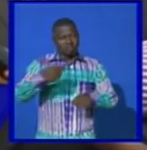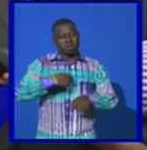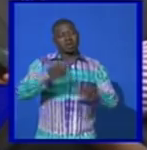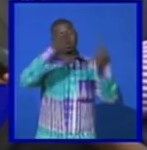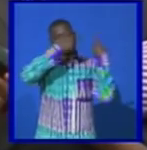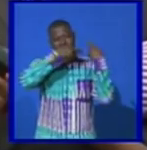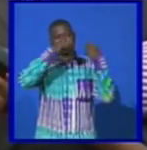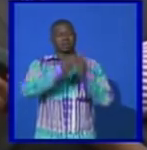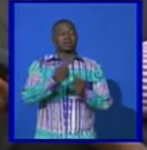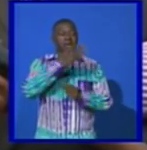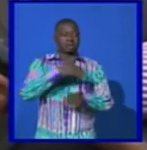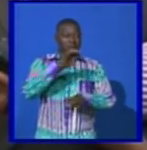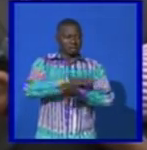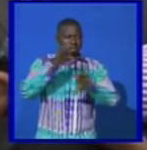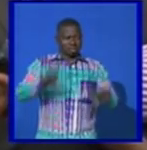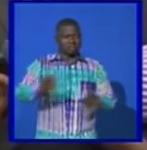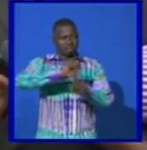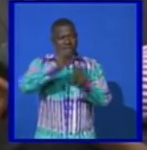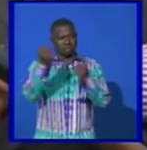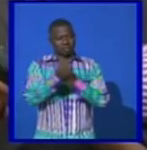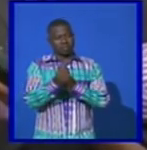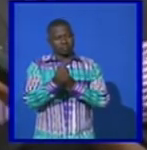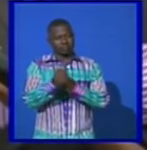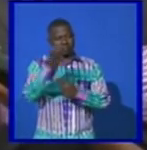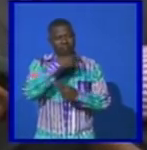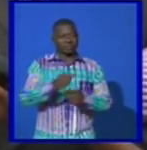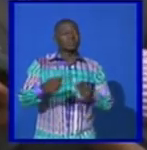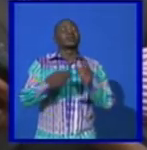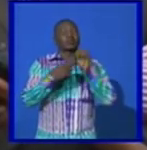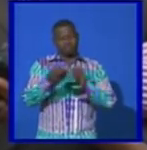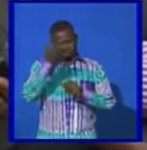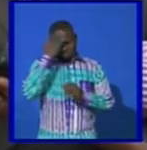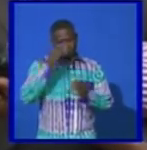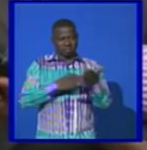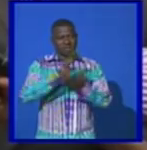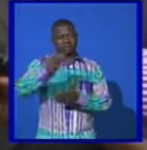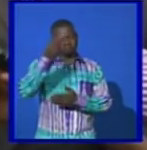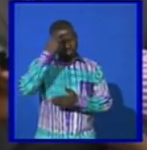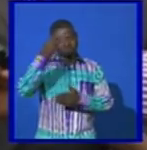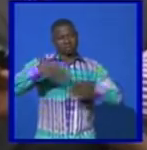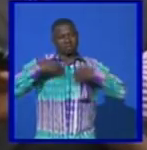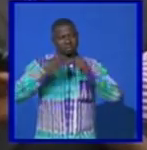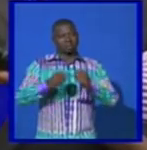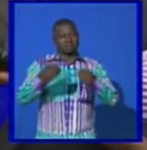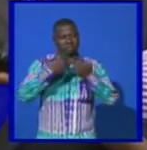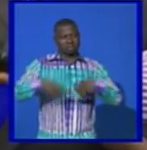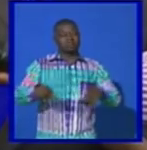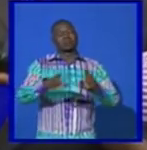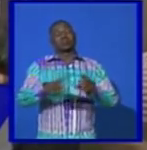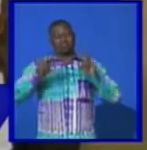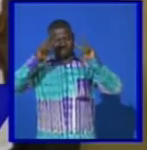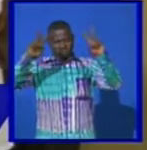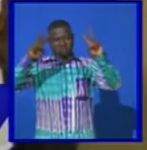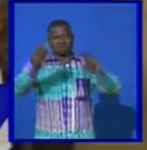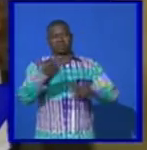qu'entrepreneur social et en tant que reconnu par le ministère de la Santé comme champion de la nutrition. Je les accompagnerai autant que faire se